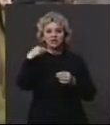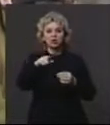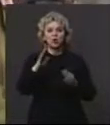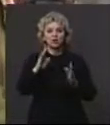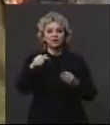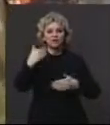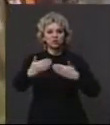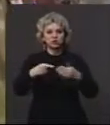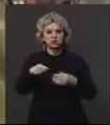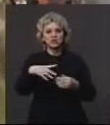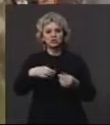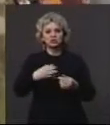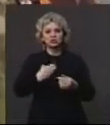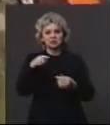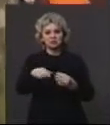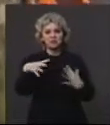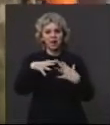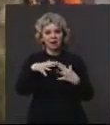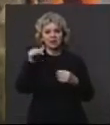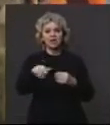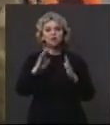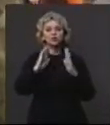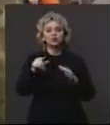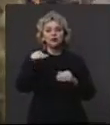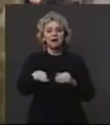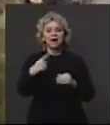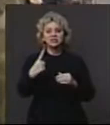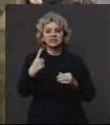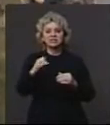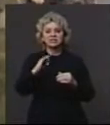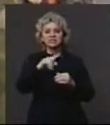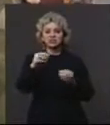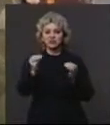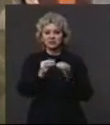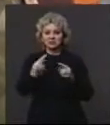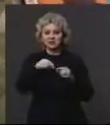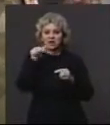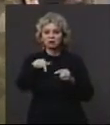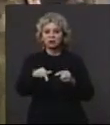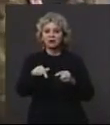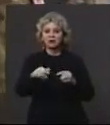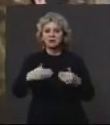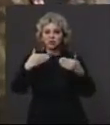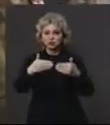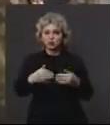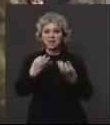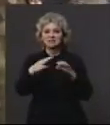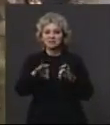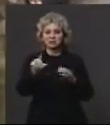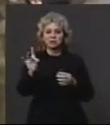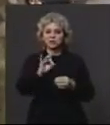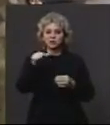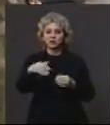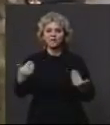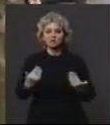ровно шли ожесточенные бои. Лишь один из 10 солдат, которые наступали, освобождали